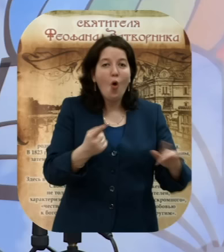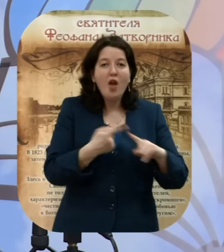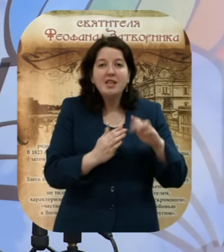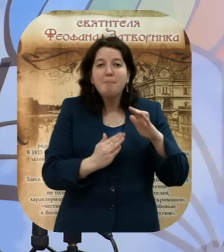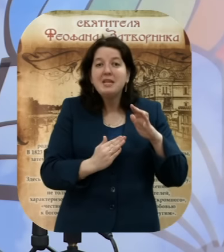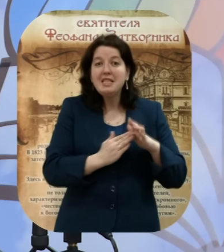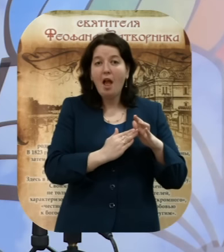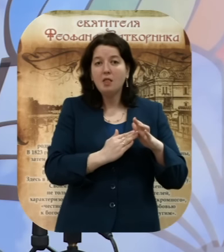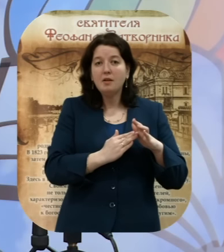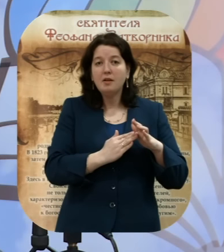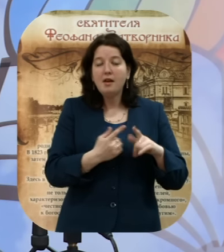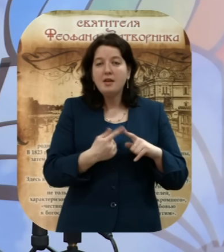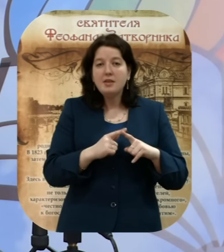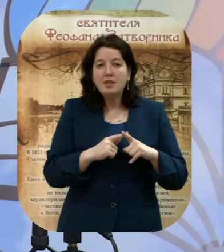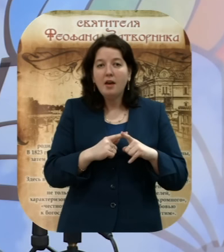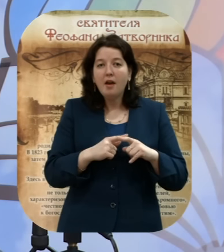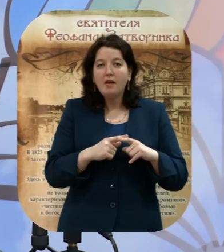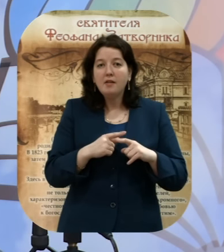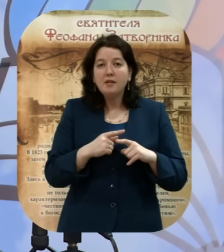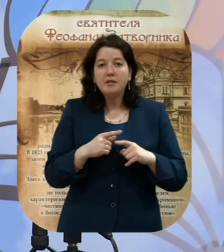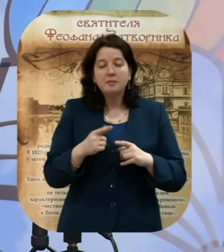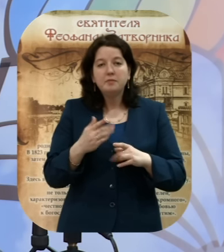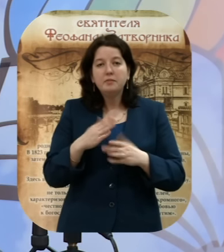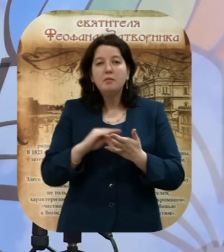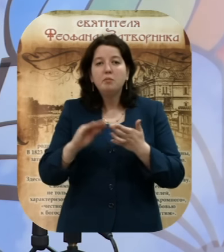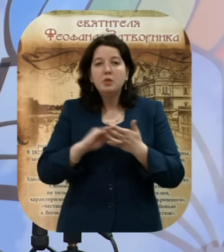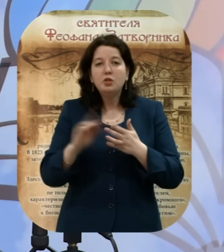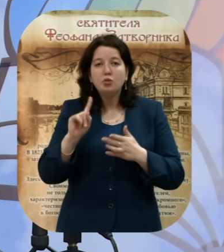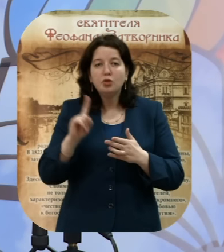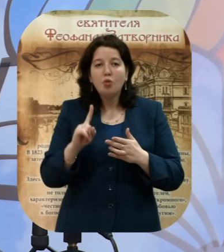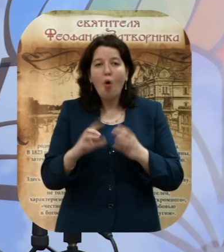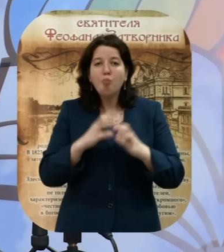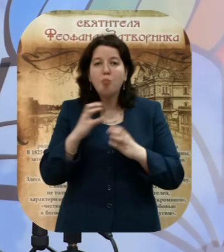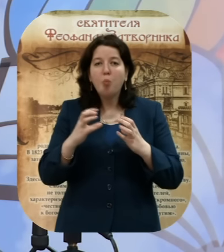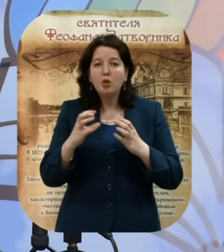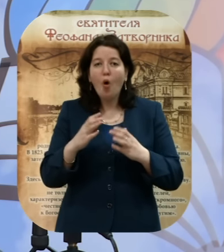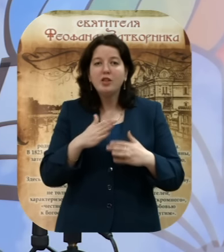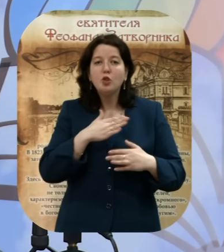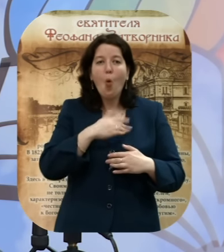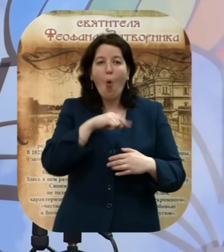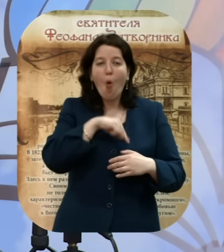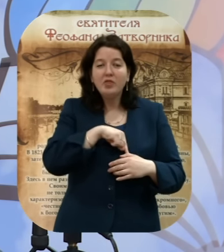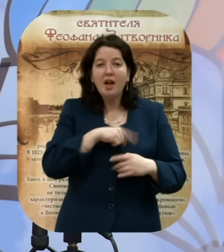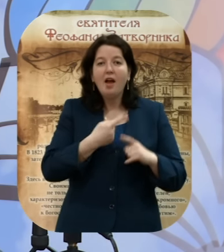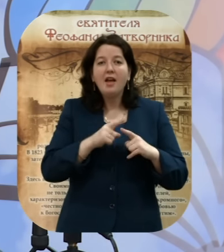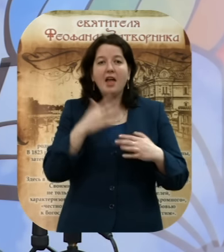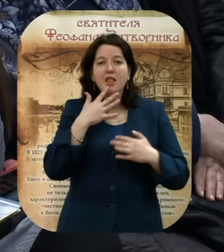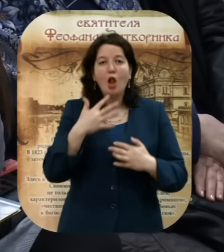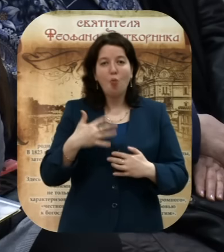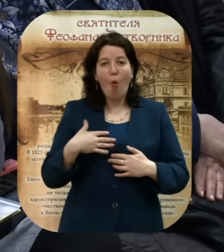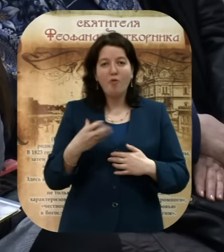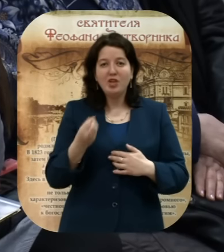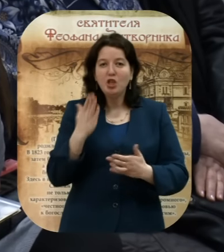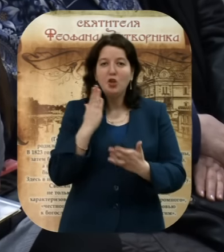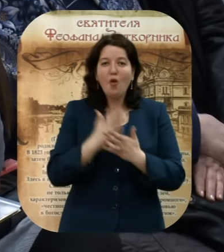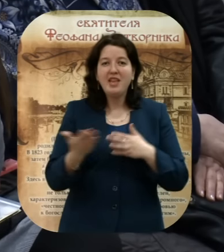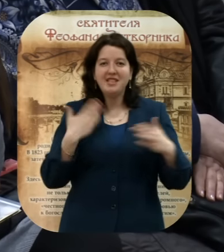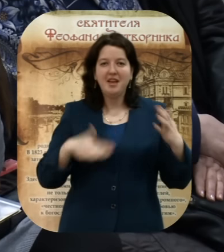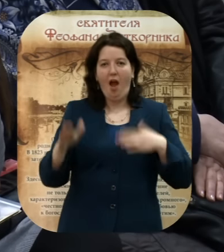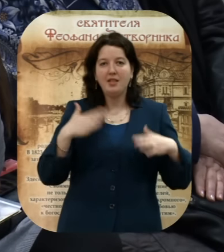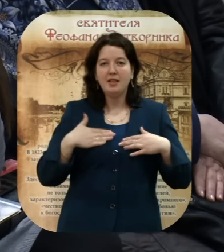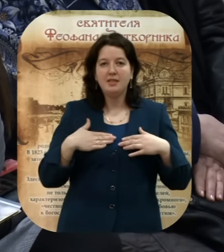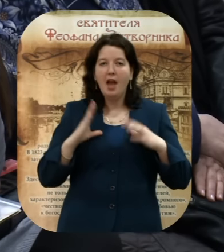предел. И апостолы пишут, плод духовный есть любовь. Ах, мало? Радость.